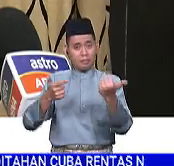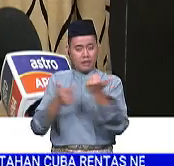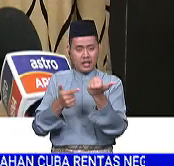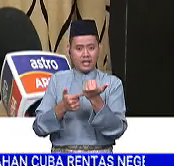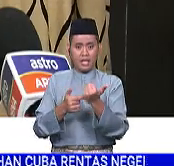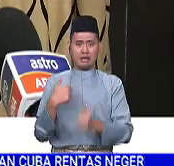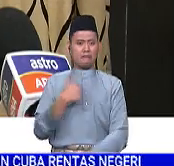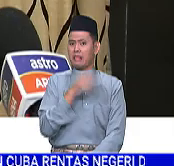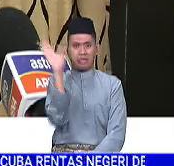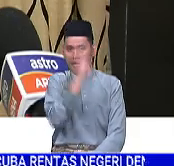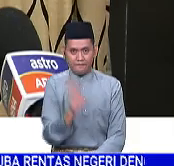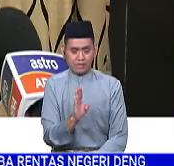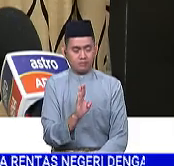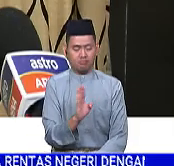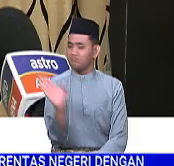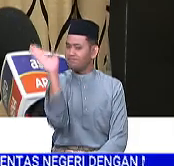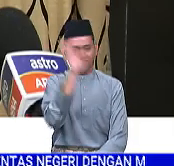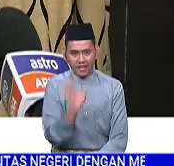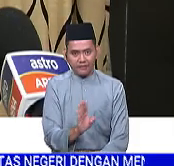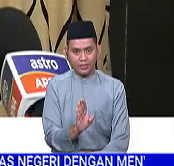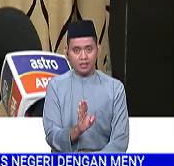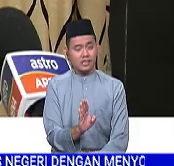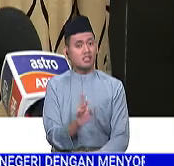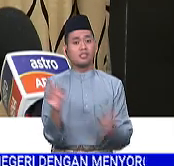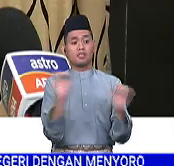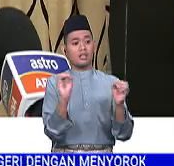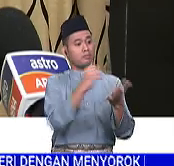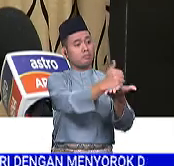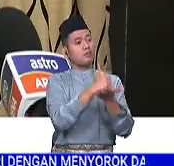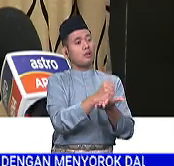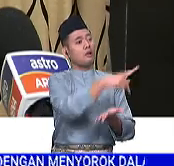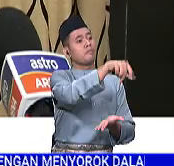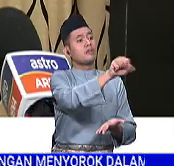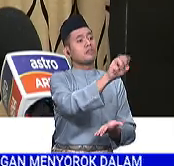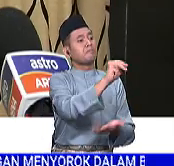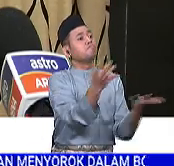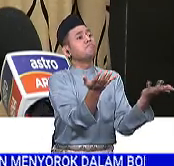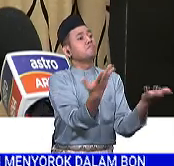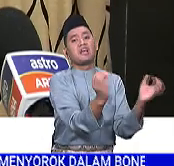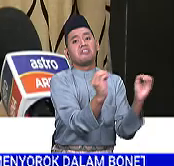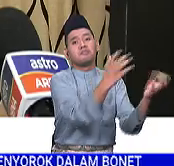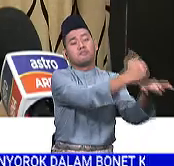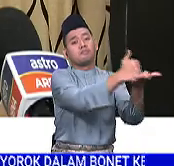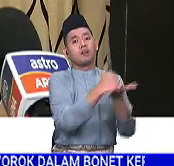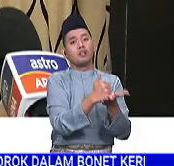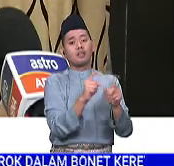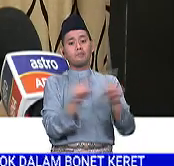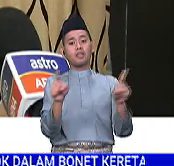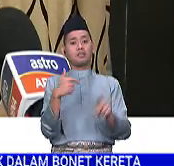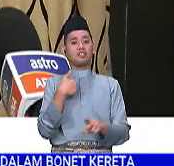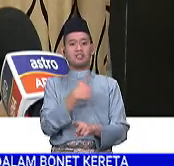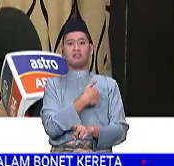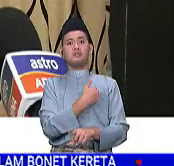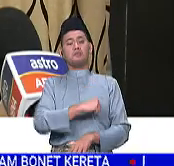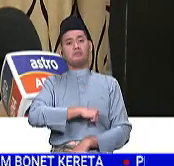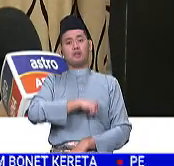saya tekankan ya, tak pernah dapat bantuan keuangan daripada PSM. Tapi dengan bangganya kita boleh cakap